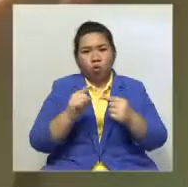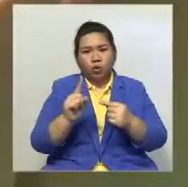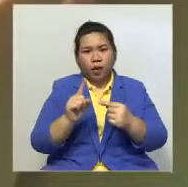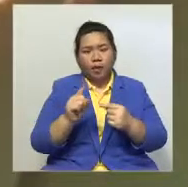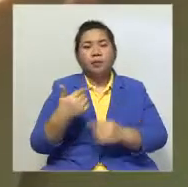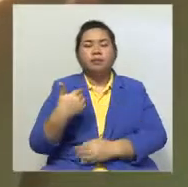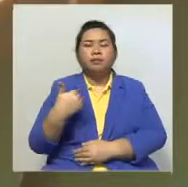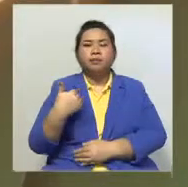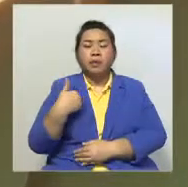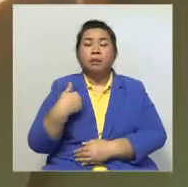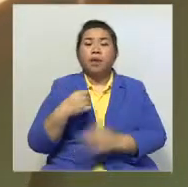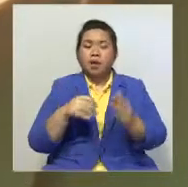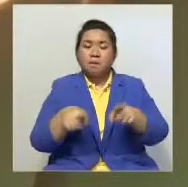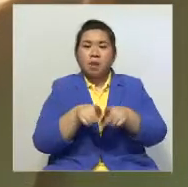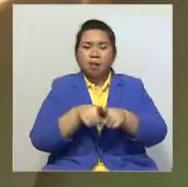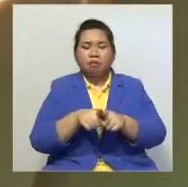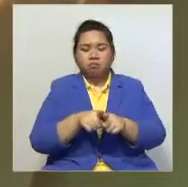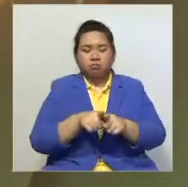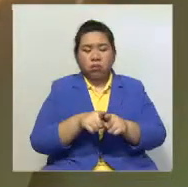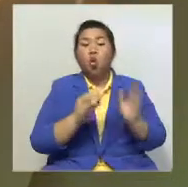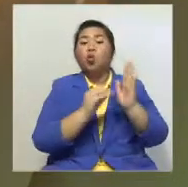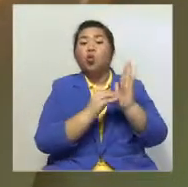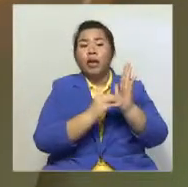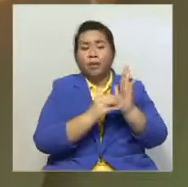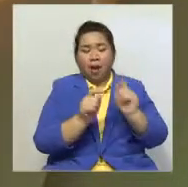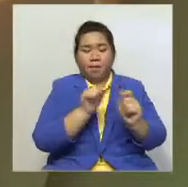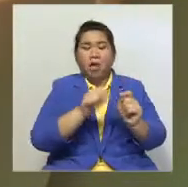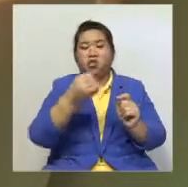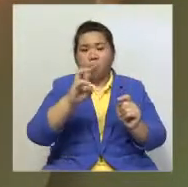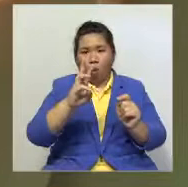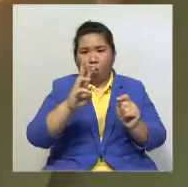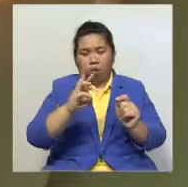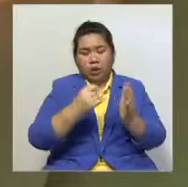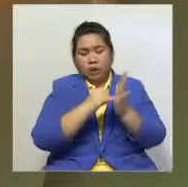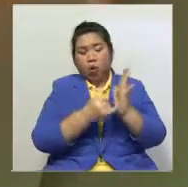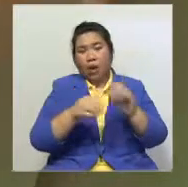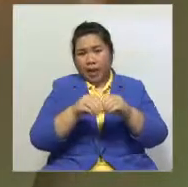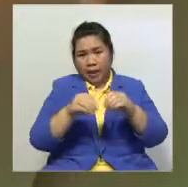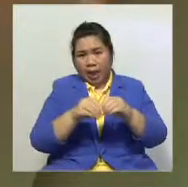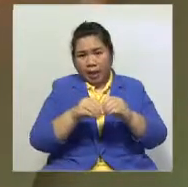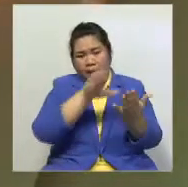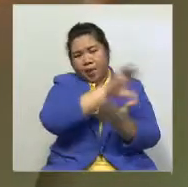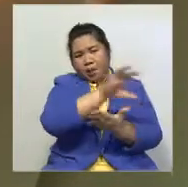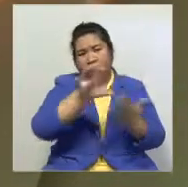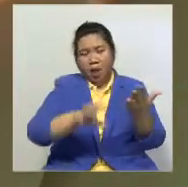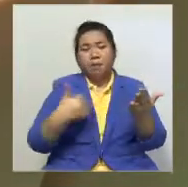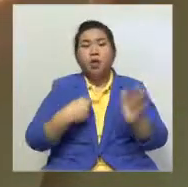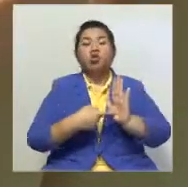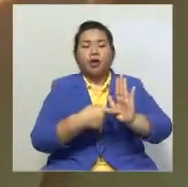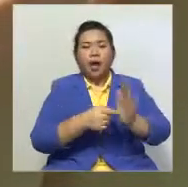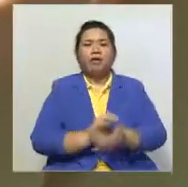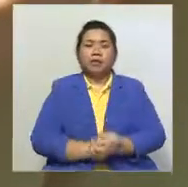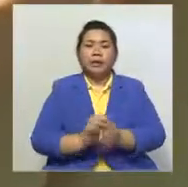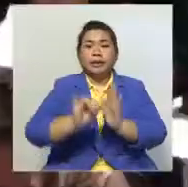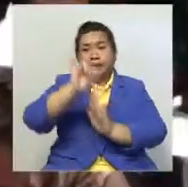ที่16พื้นที่ด้วยกันในกรุงเทพมหานครปริมณฑลแล้วก็หัวเมืองใหญ่ๆยกตัวอย่างอย่